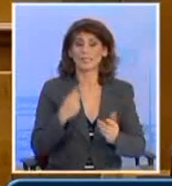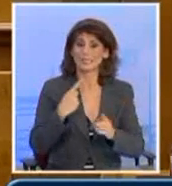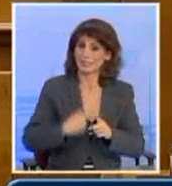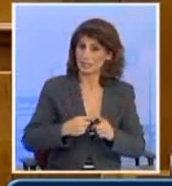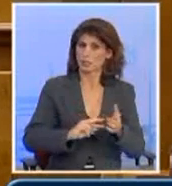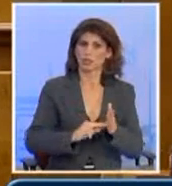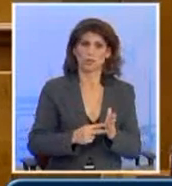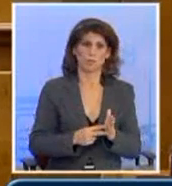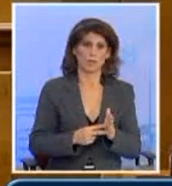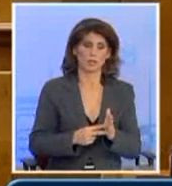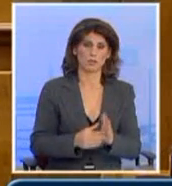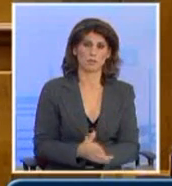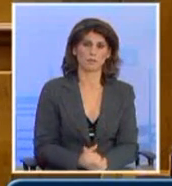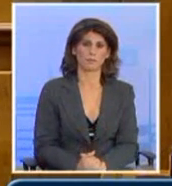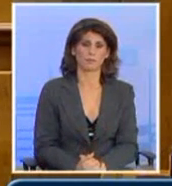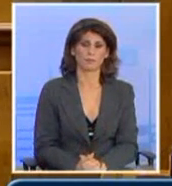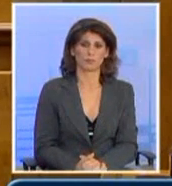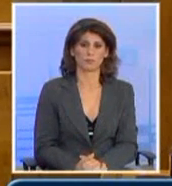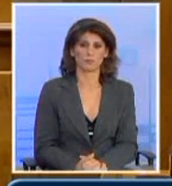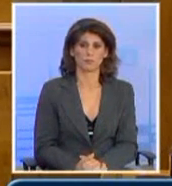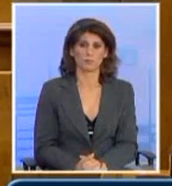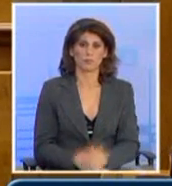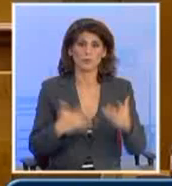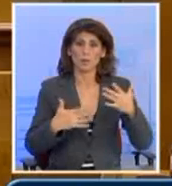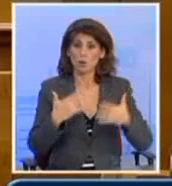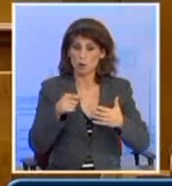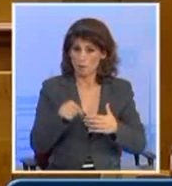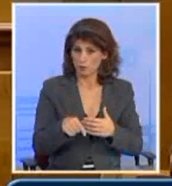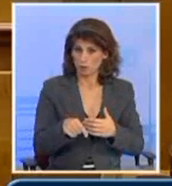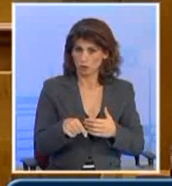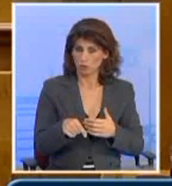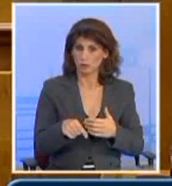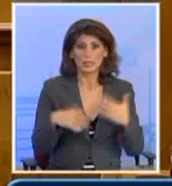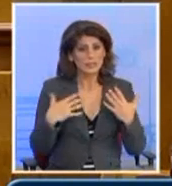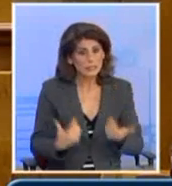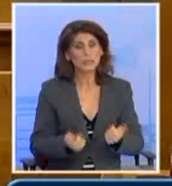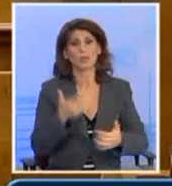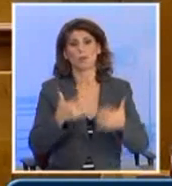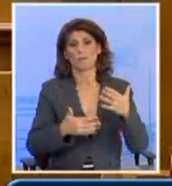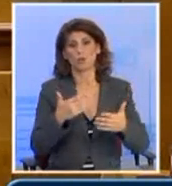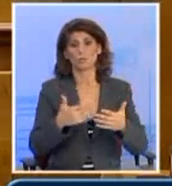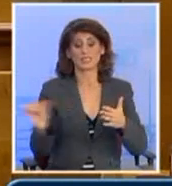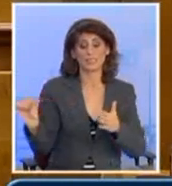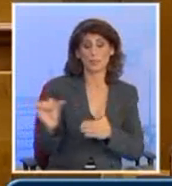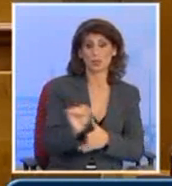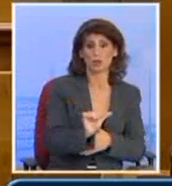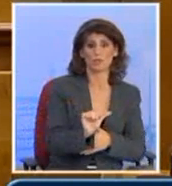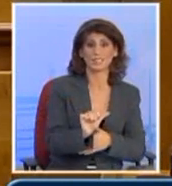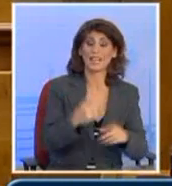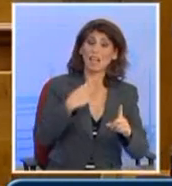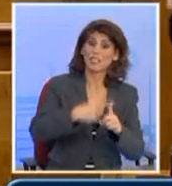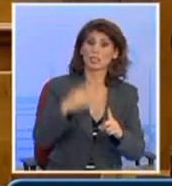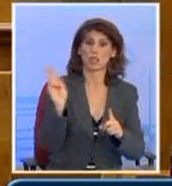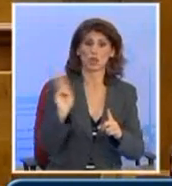της ελληνικής οικονομίας. Ο προϋπολογισμός αυτός είναι ο προϋπολογισμός της επιστροφής σε